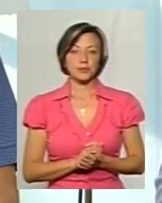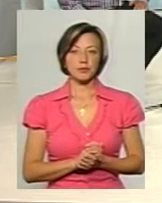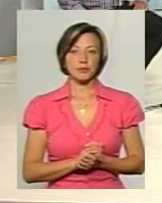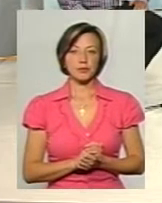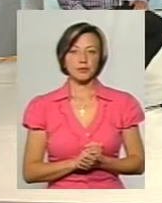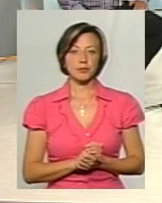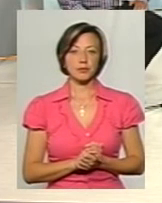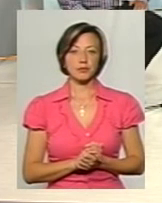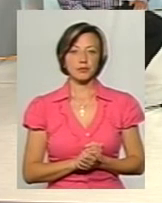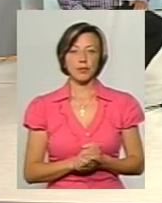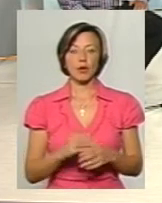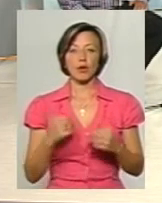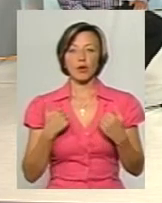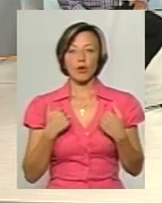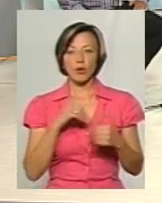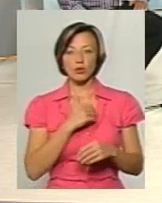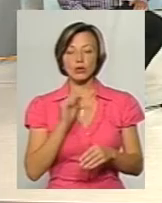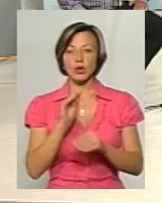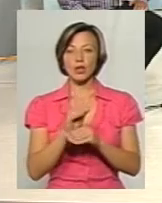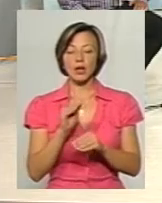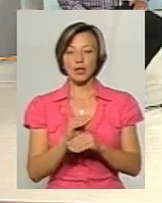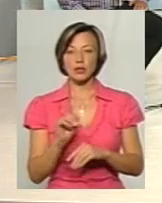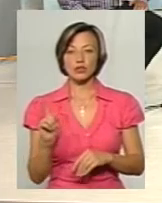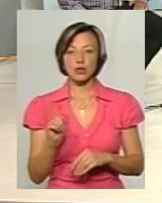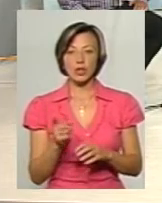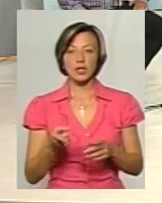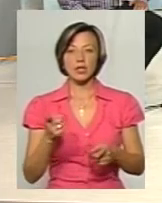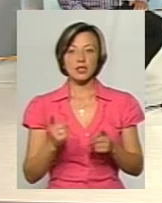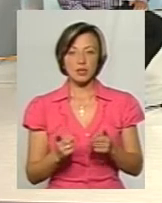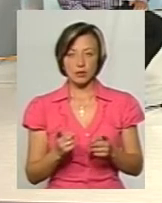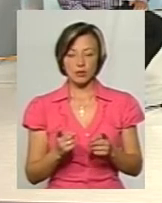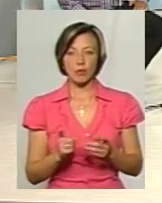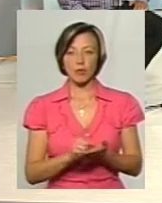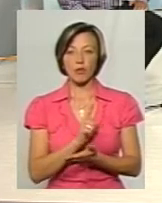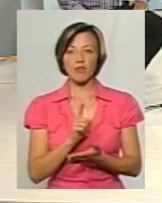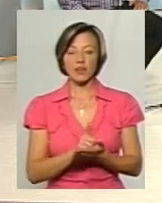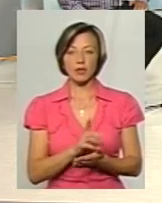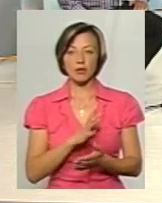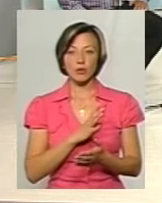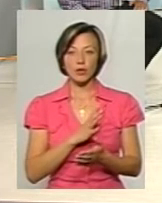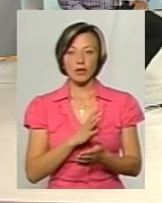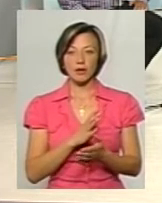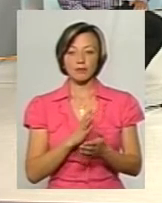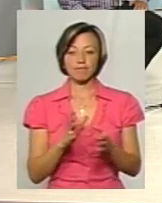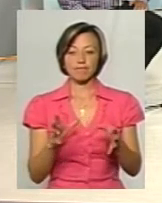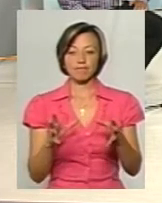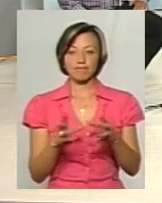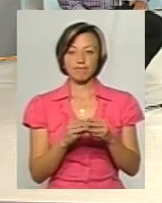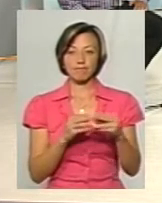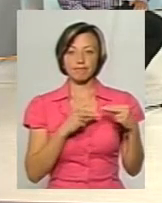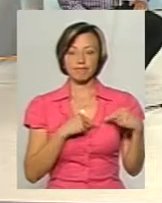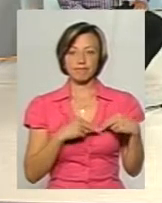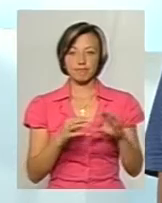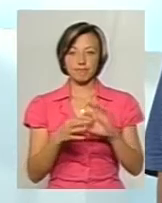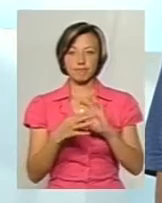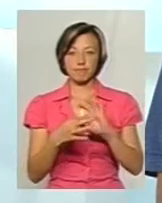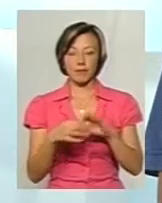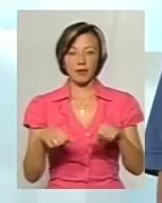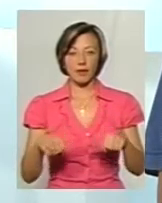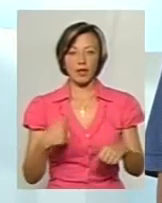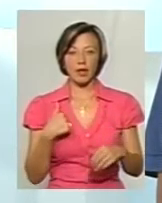Да, я хочу трошечки додати, що дійсно повинен бути тісний зв'язок з нашою владою.